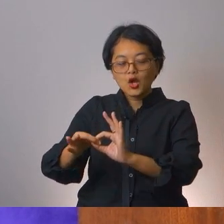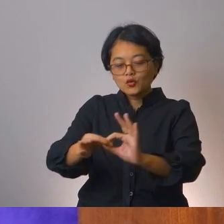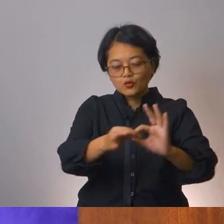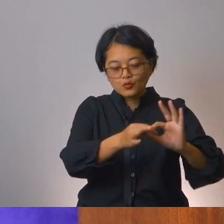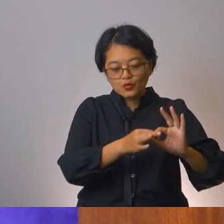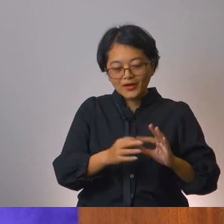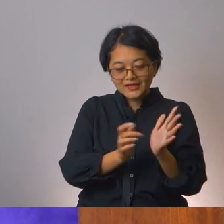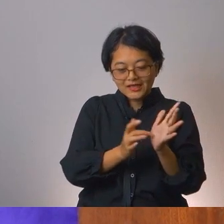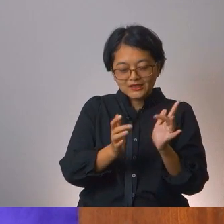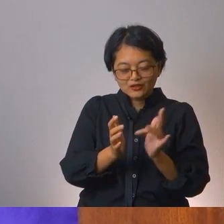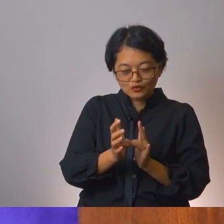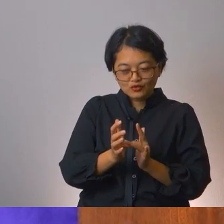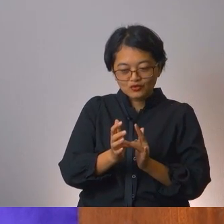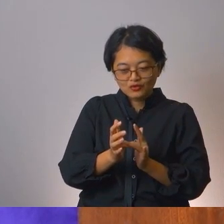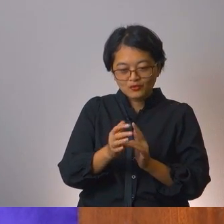bukan relasi hamba,